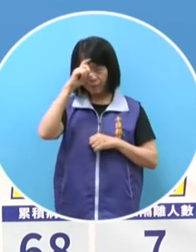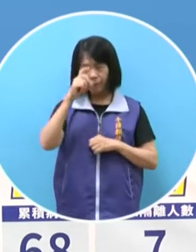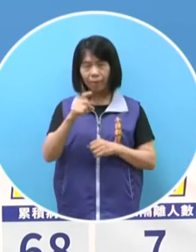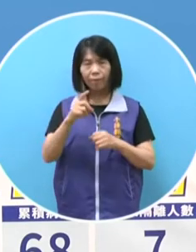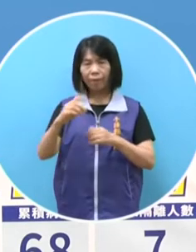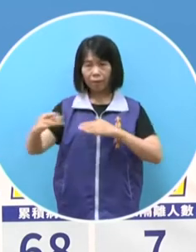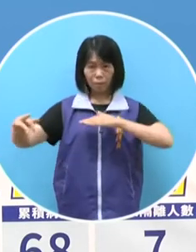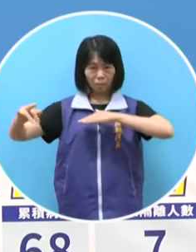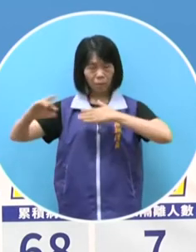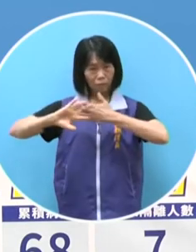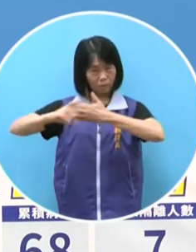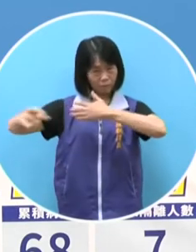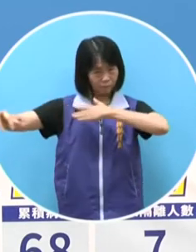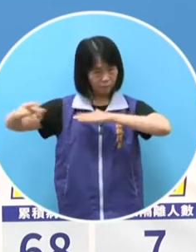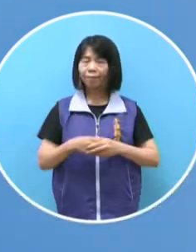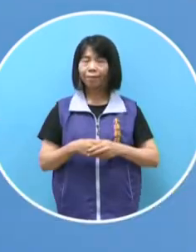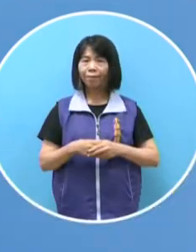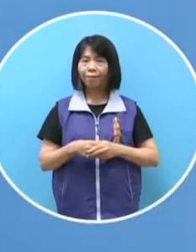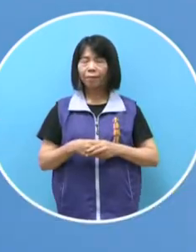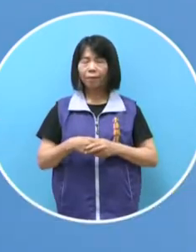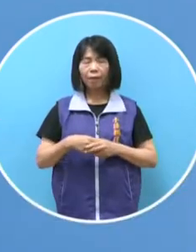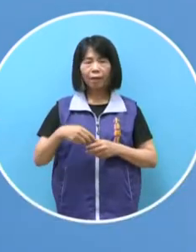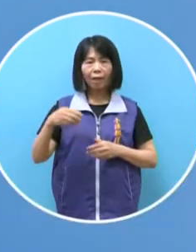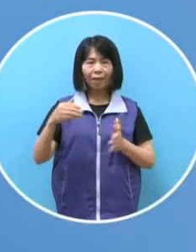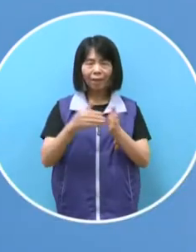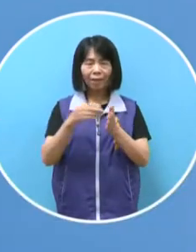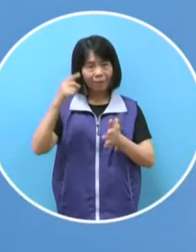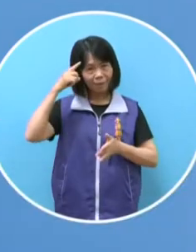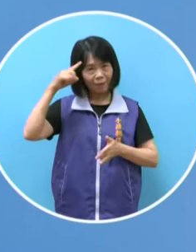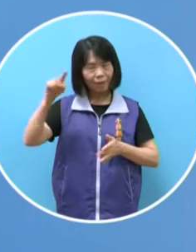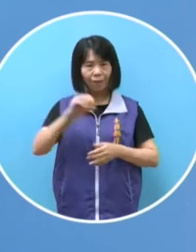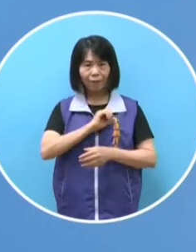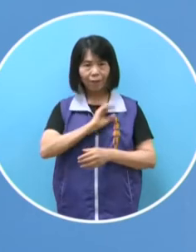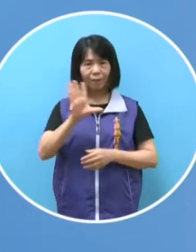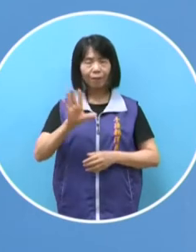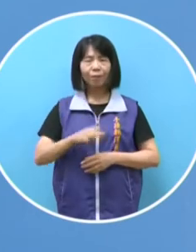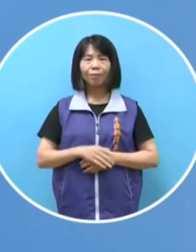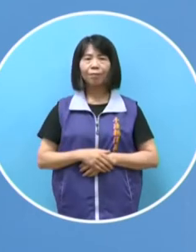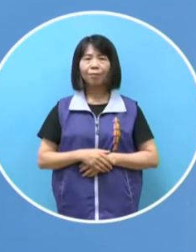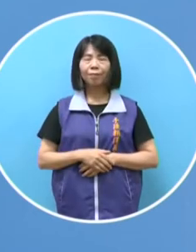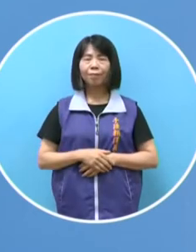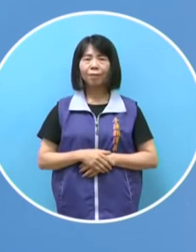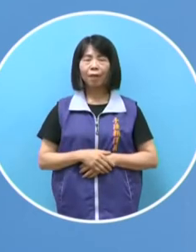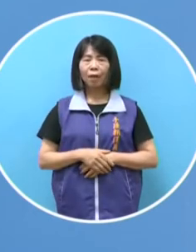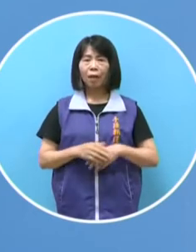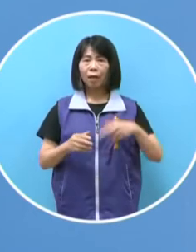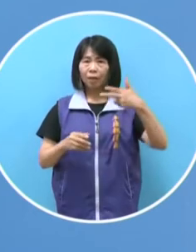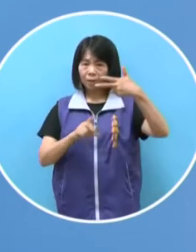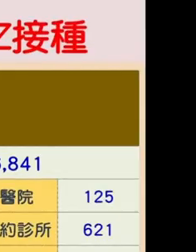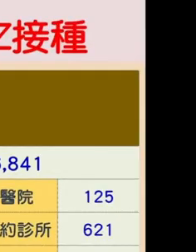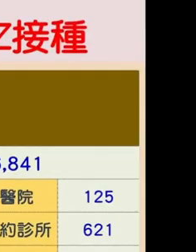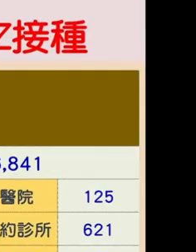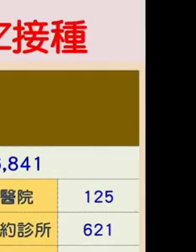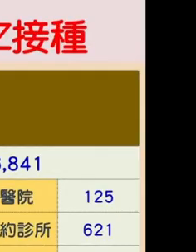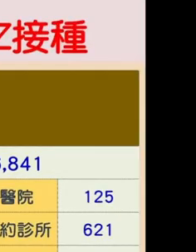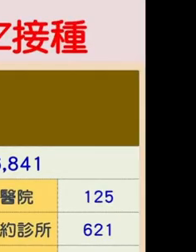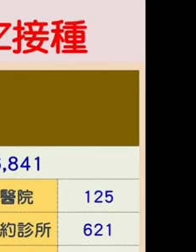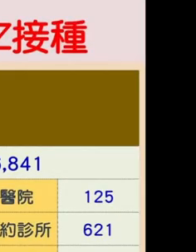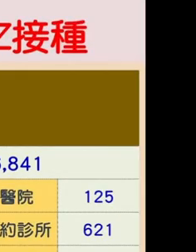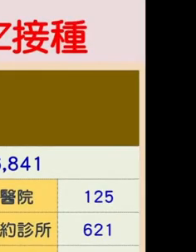境防疫务必要做好。 卫生局长朱家祥指出，花莲县在疫苗的接种第二轮已经